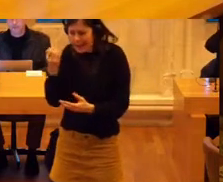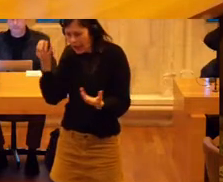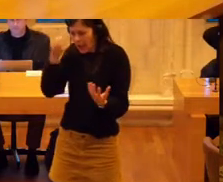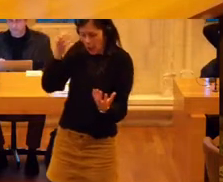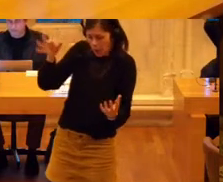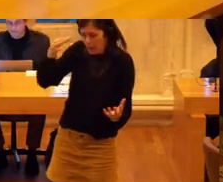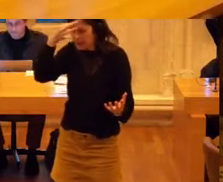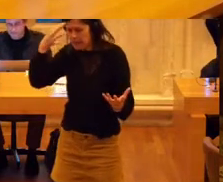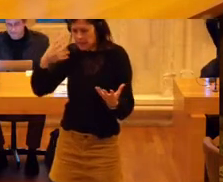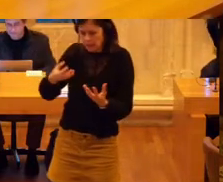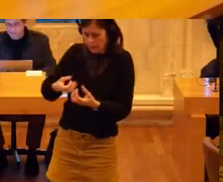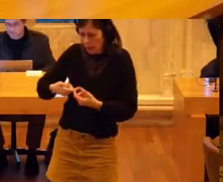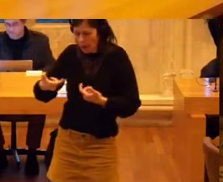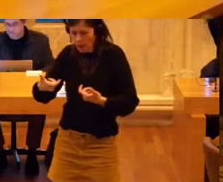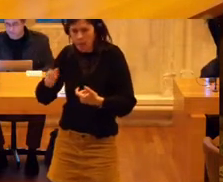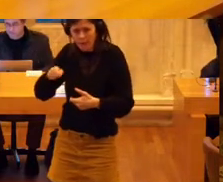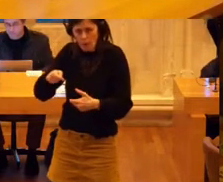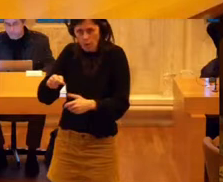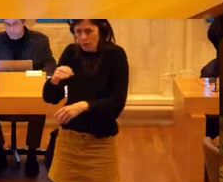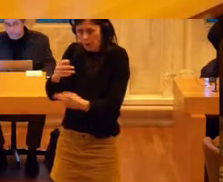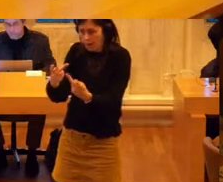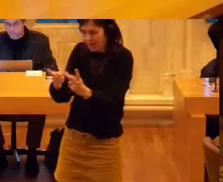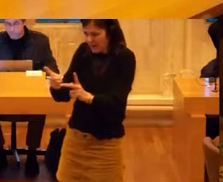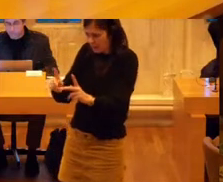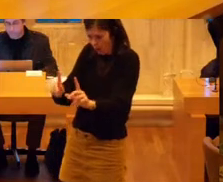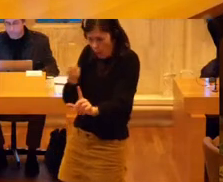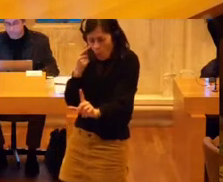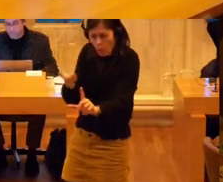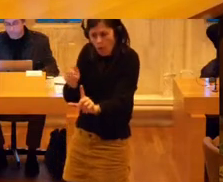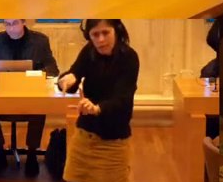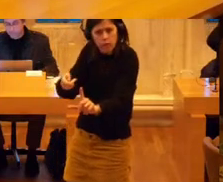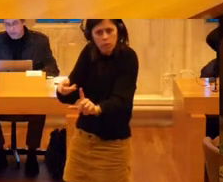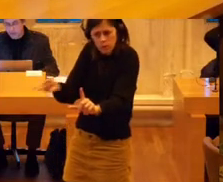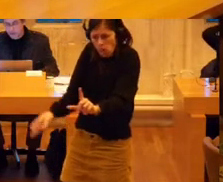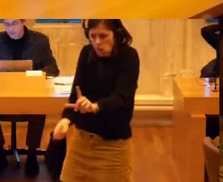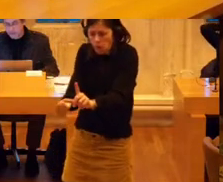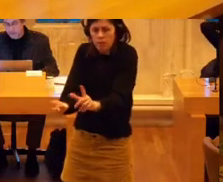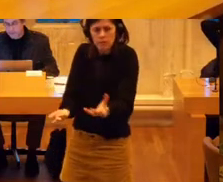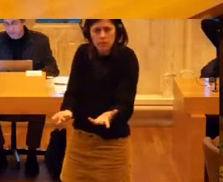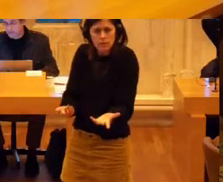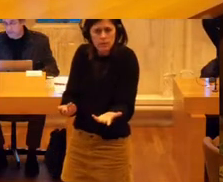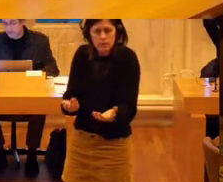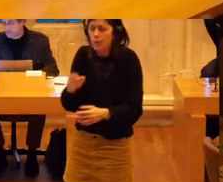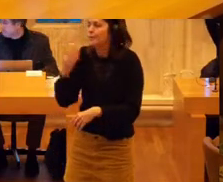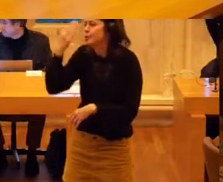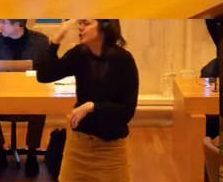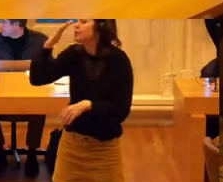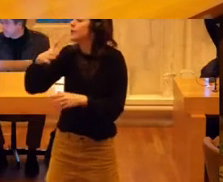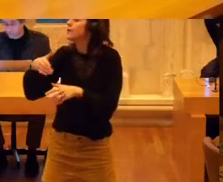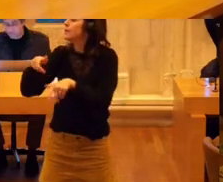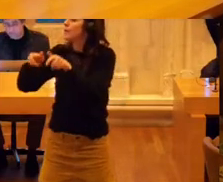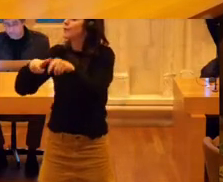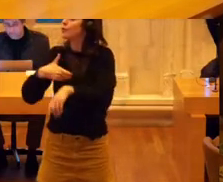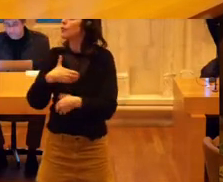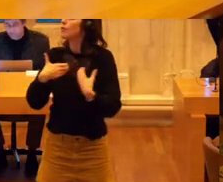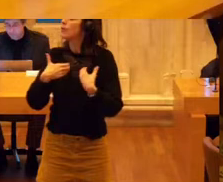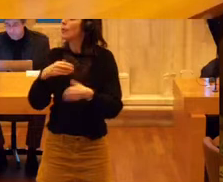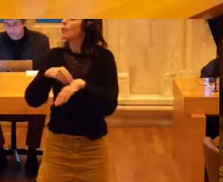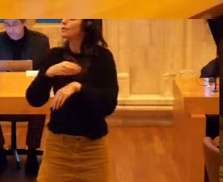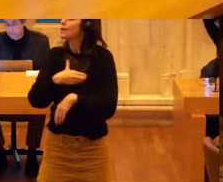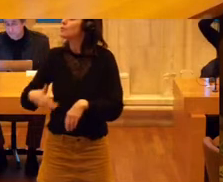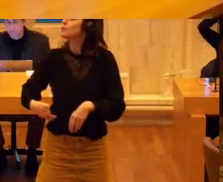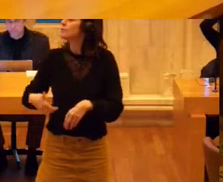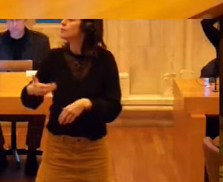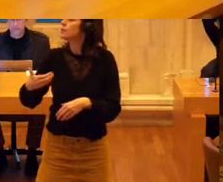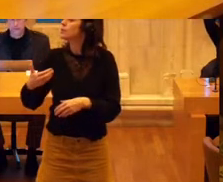discuter des initiatives. Alors je sais qu'il y a des conseillers municipaux qui sont membres du conseil d'administration du CCS, c'est ce que vous allez me dire.